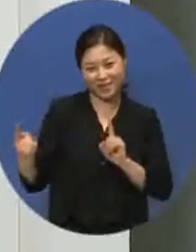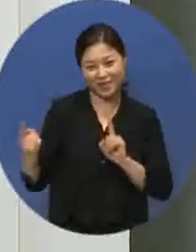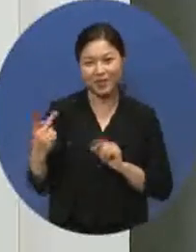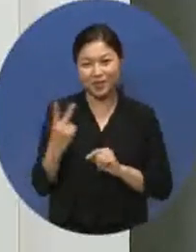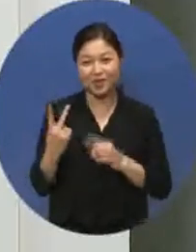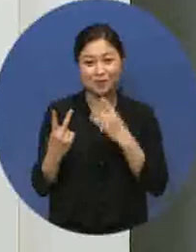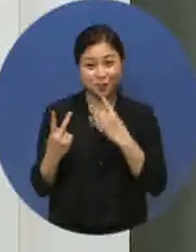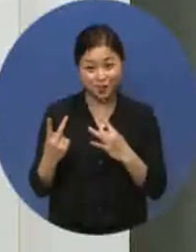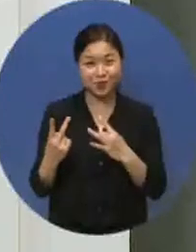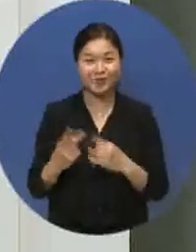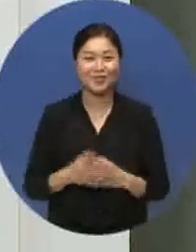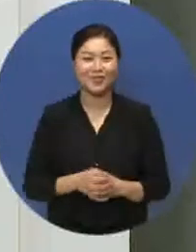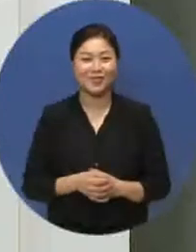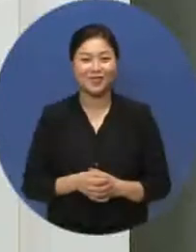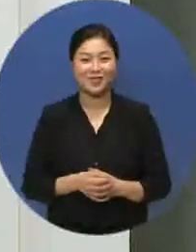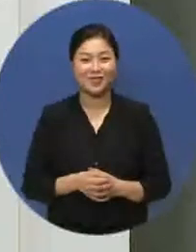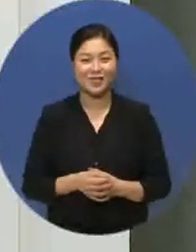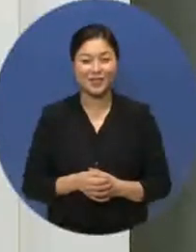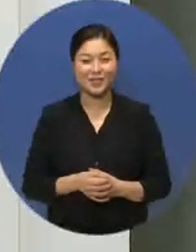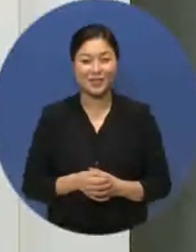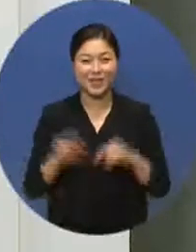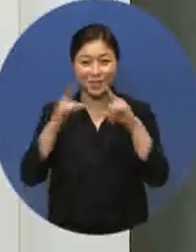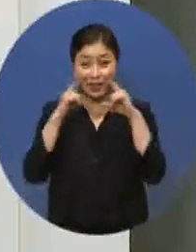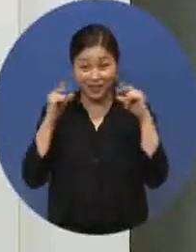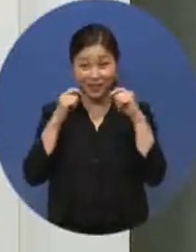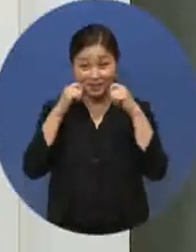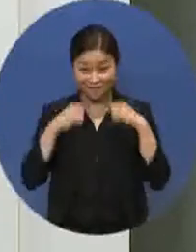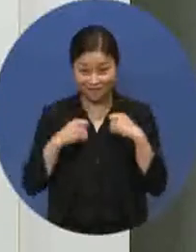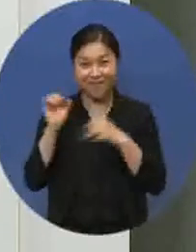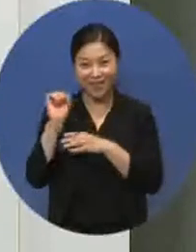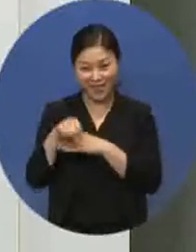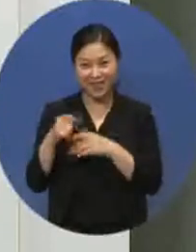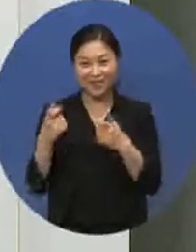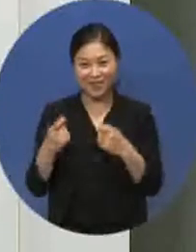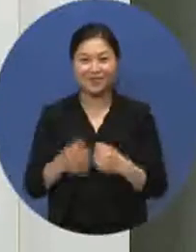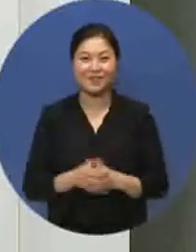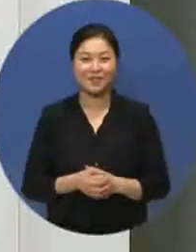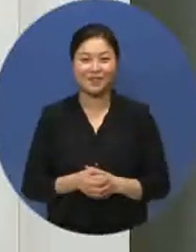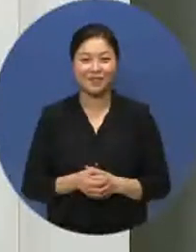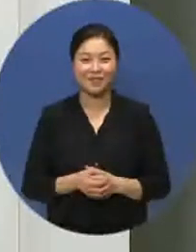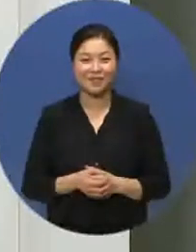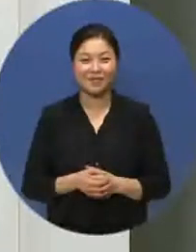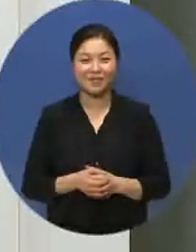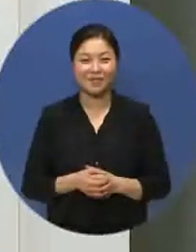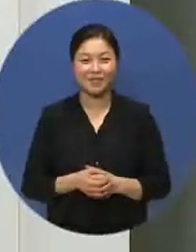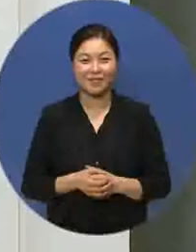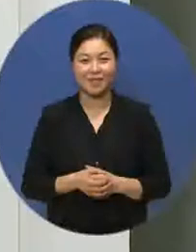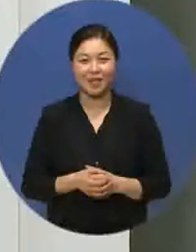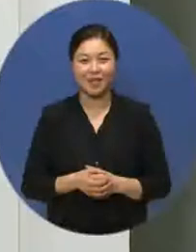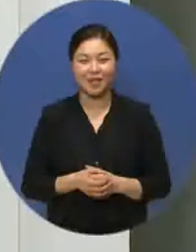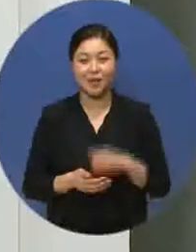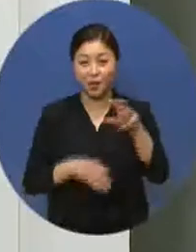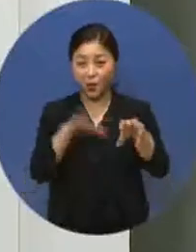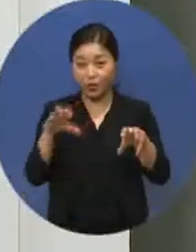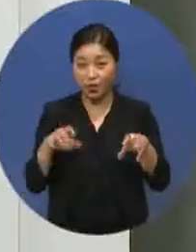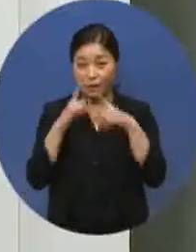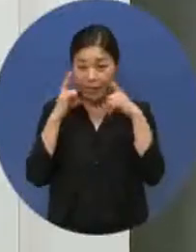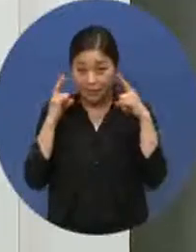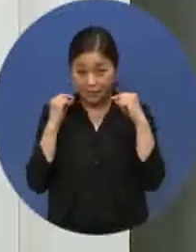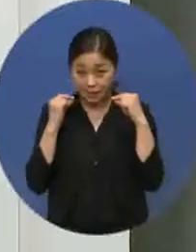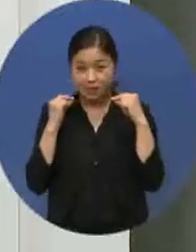때문에 좀 허용을 받은 것입니다. 그러나 어디에서나 가급적이면은